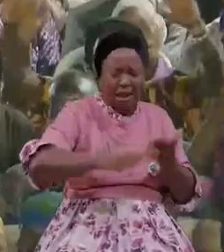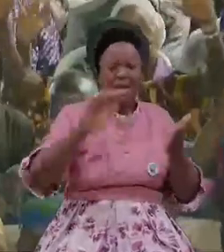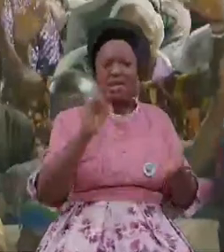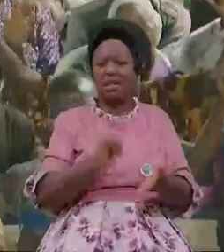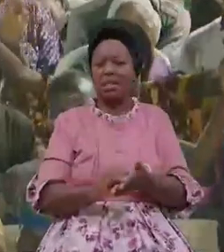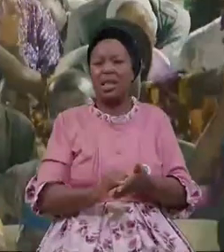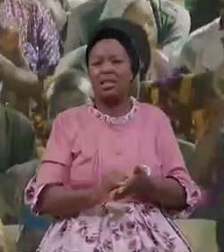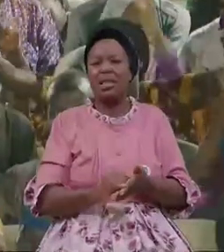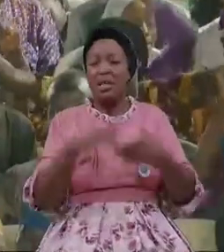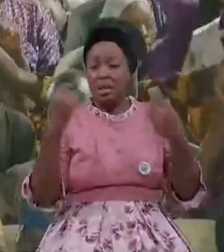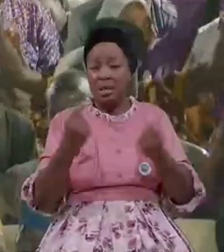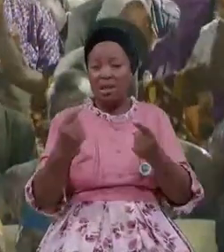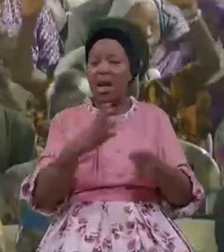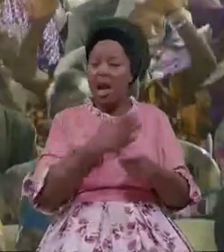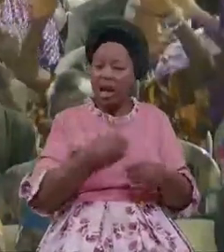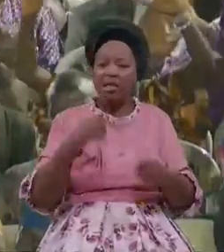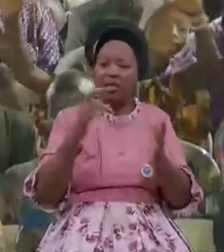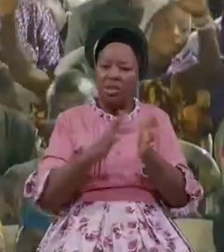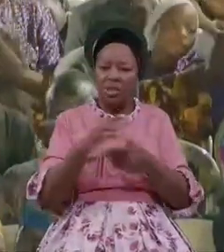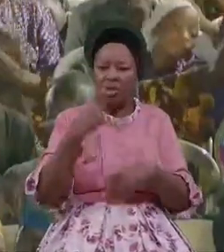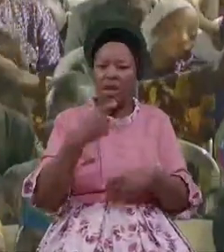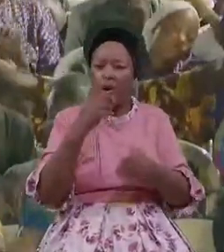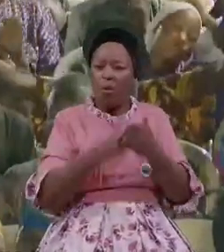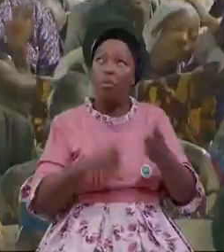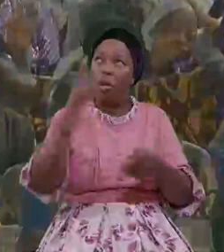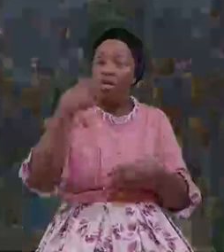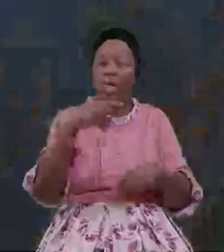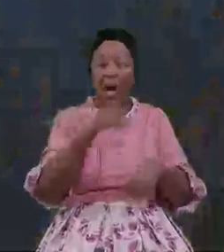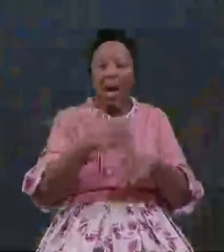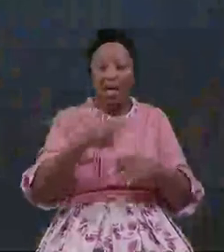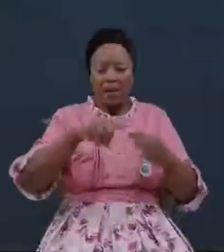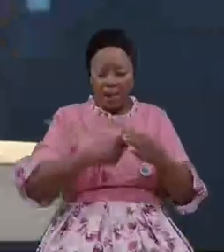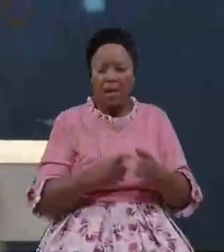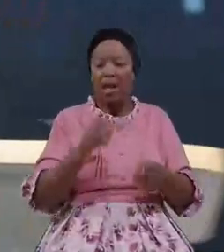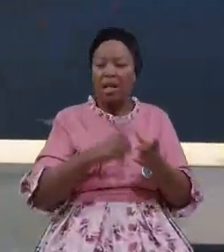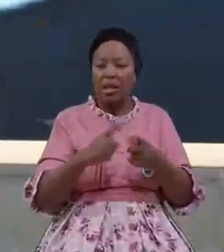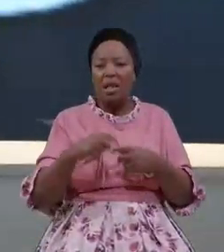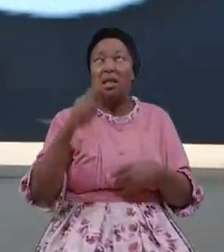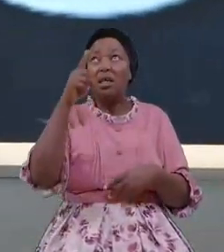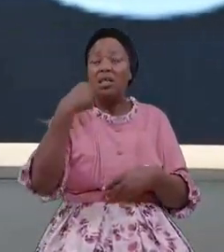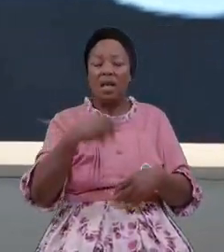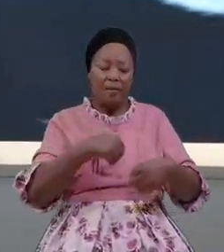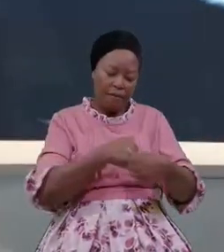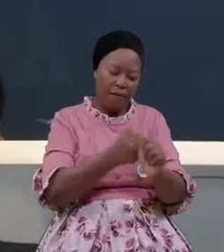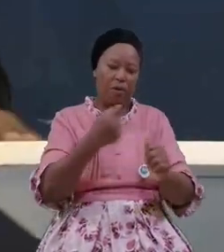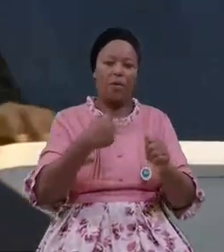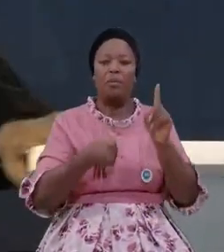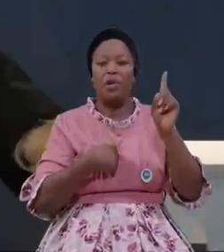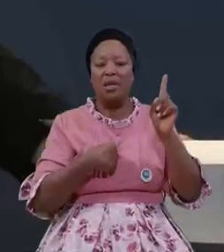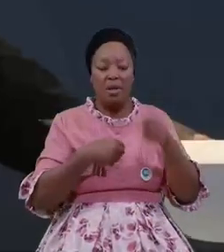passé et Jésus a dit ce qu'il a dit au commencement il le dit suis-moi